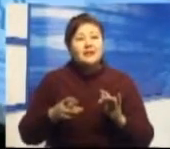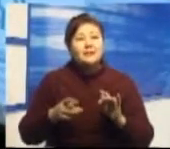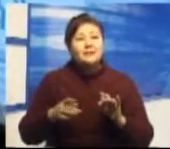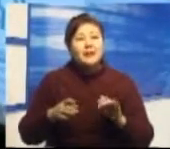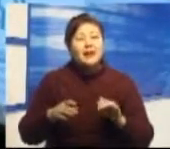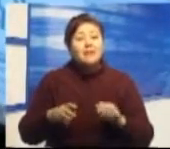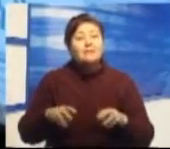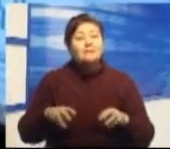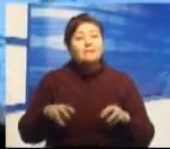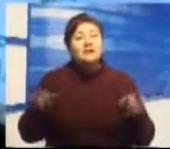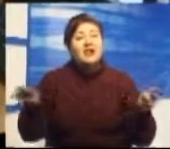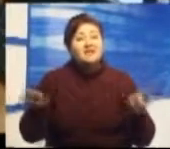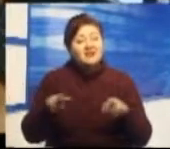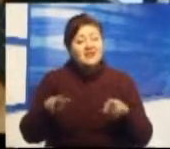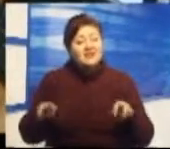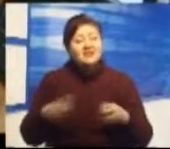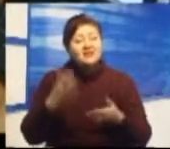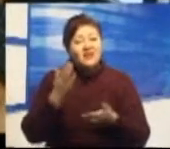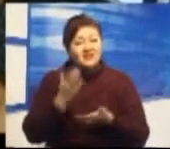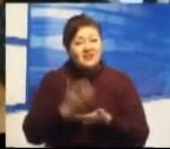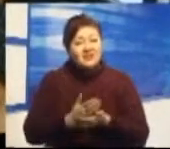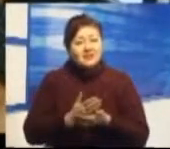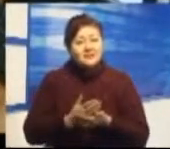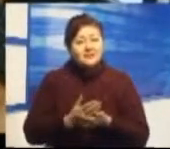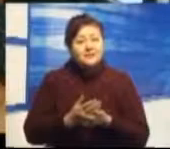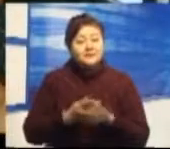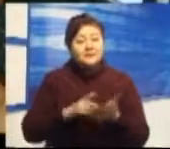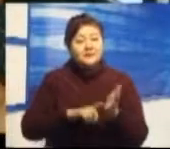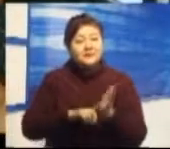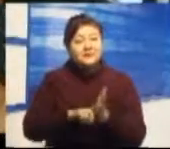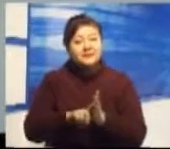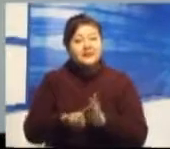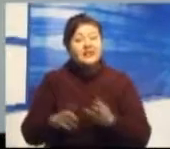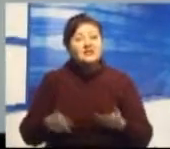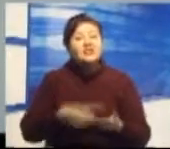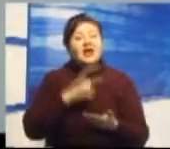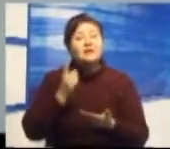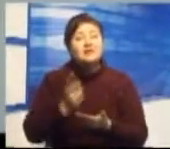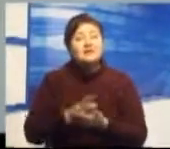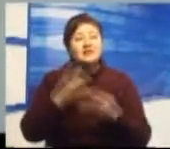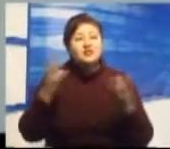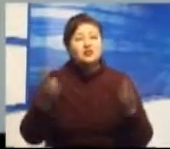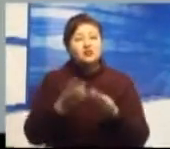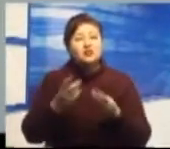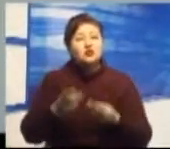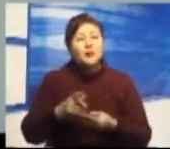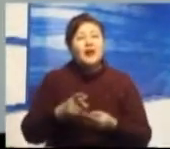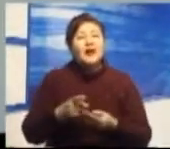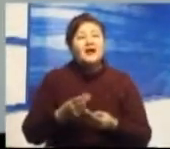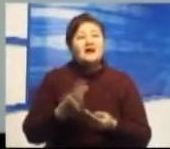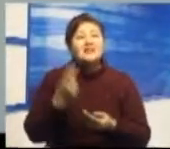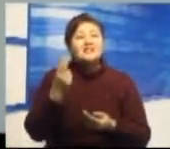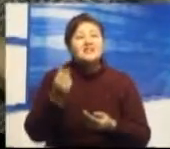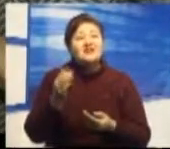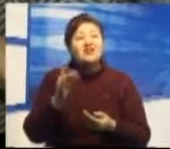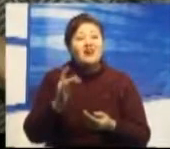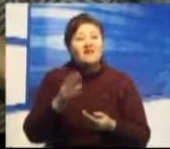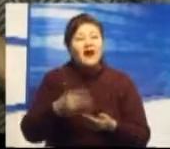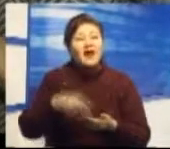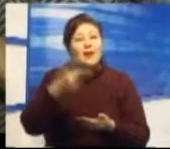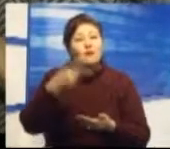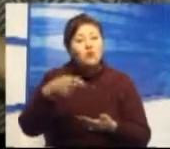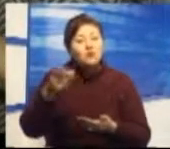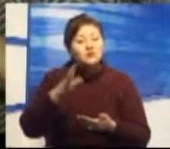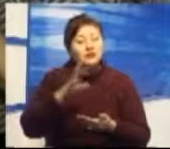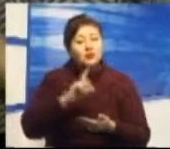болатындығы түсіндіріледі. Ең бастысы жеке цифрлық қолтаңба болуы шарт. Болмаған жағдайда қаланың кез келген кітапханасында